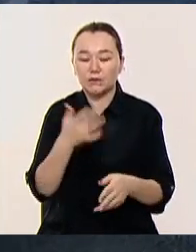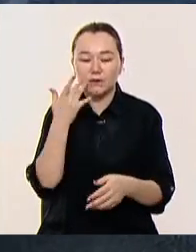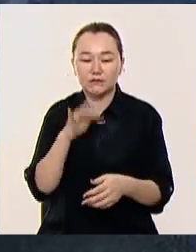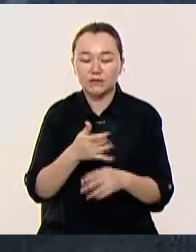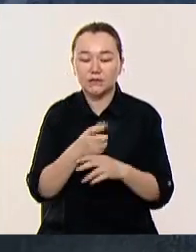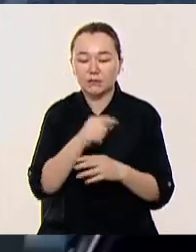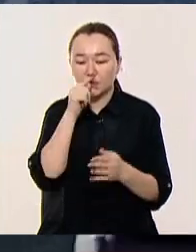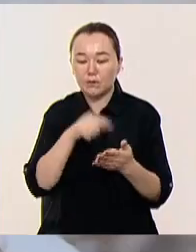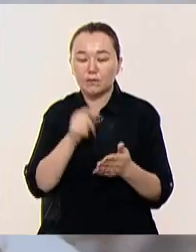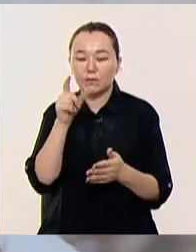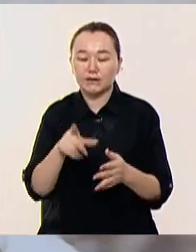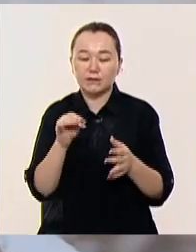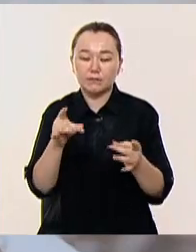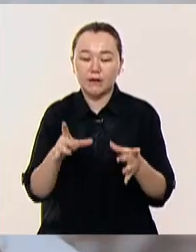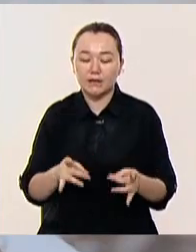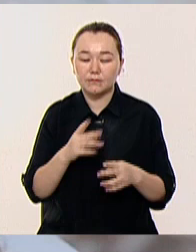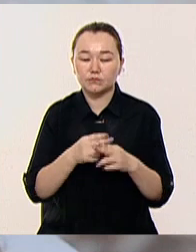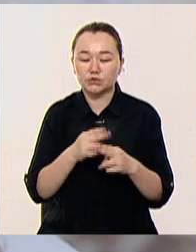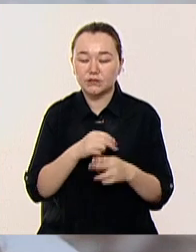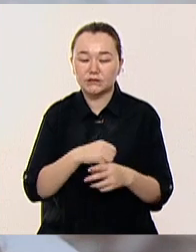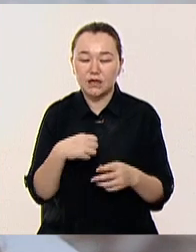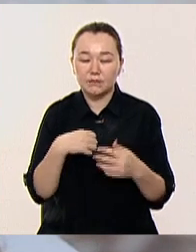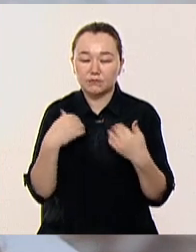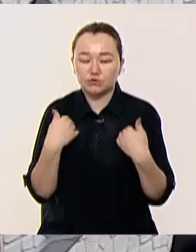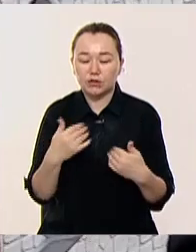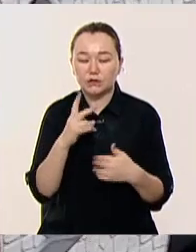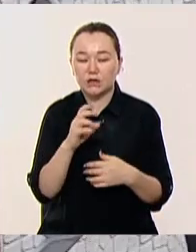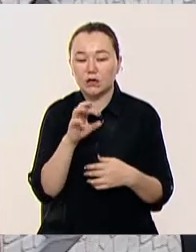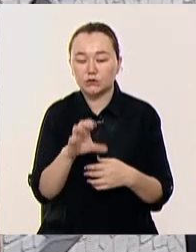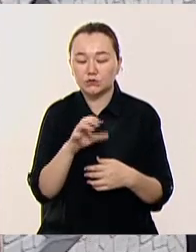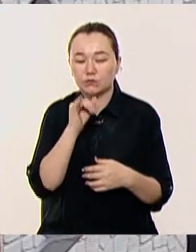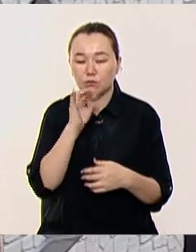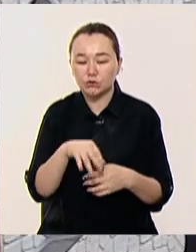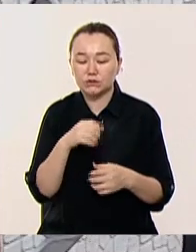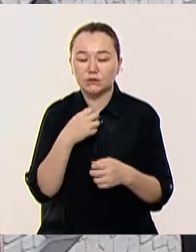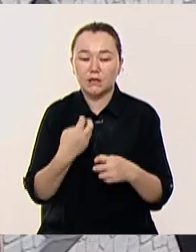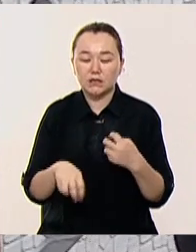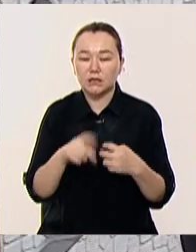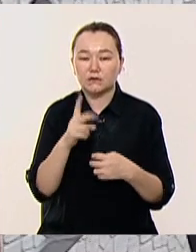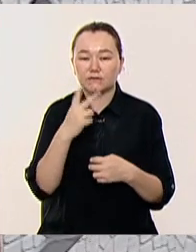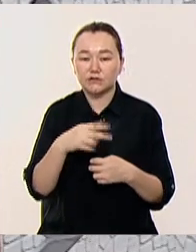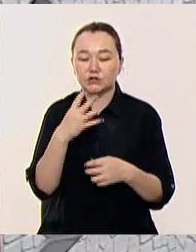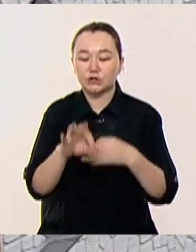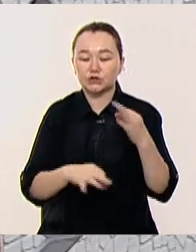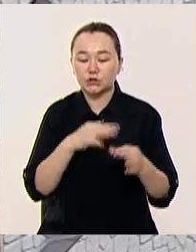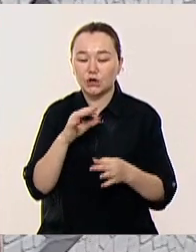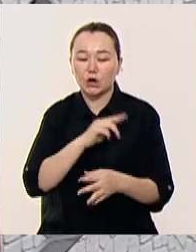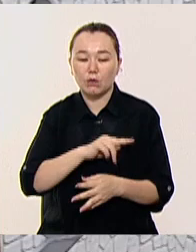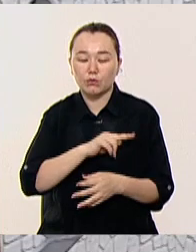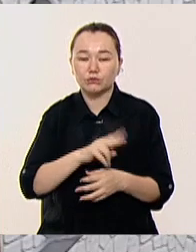туда бутылки и пакеты. Тут стоит самый мощнейший насос. Насос не может дать сбой. Она 24 часа работает.